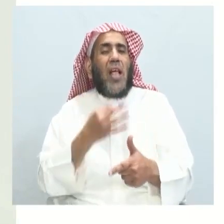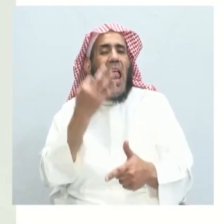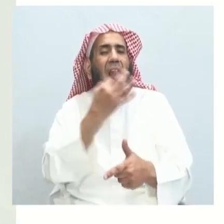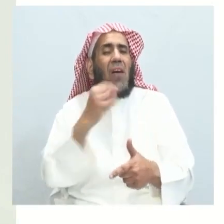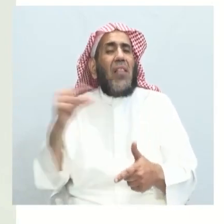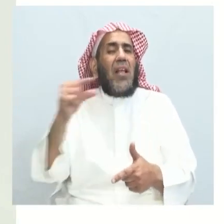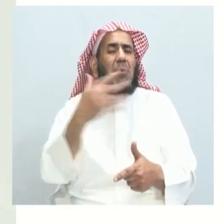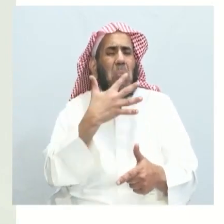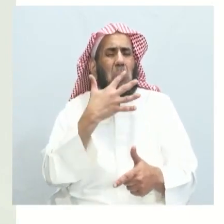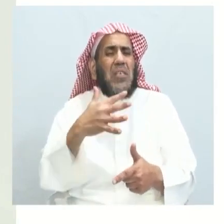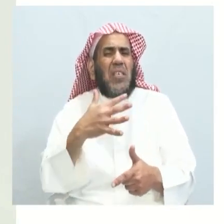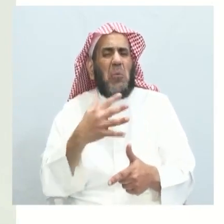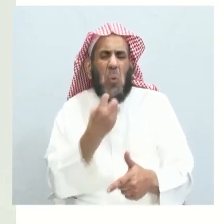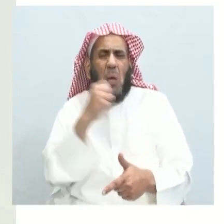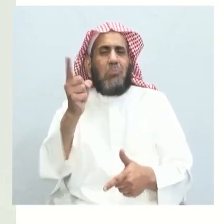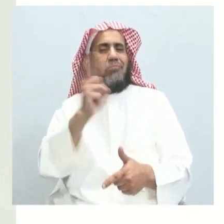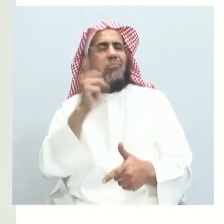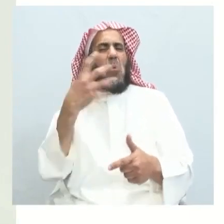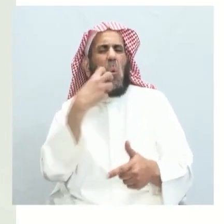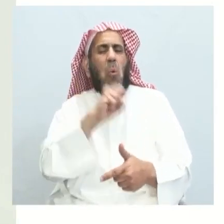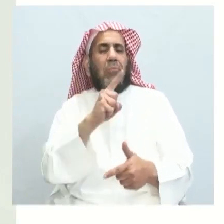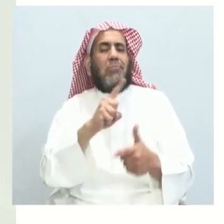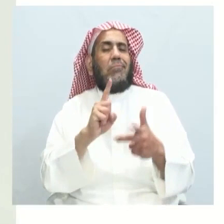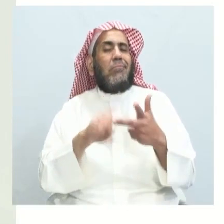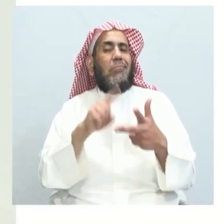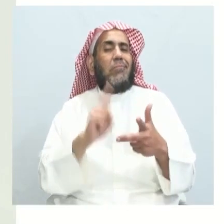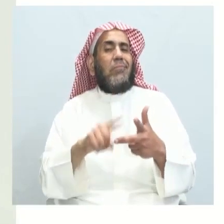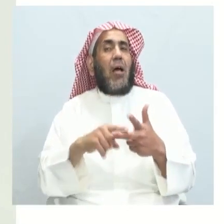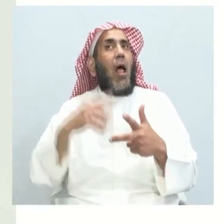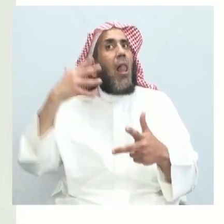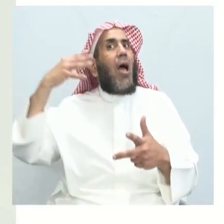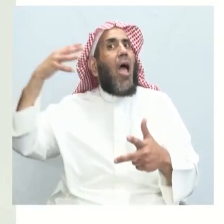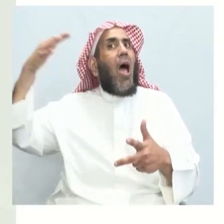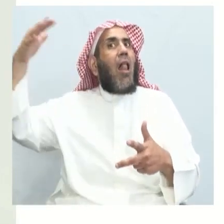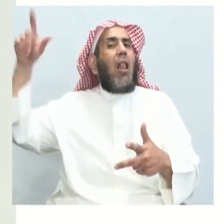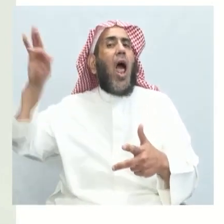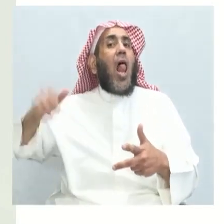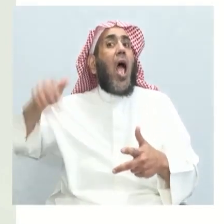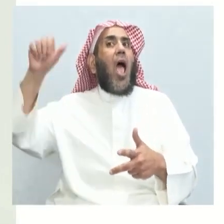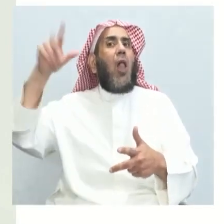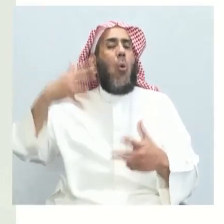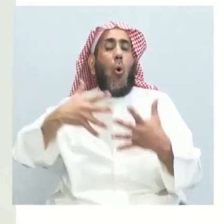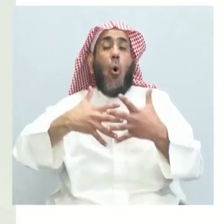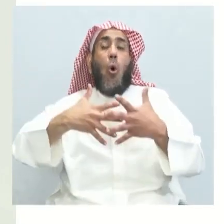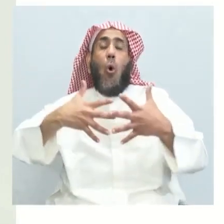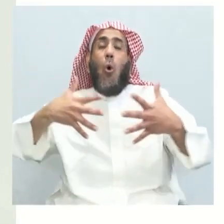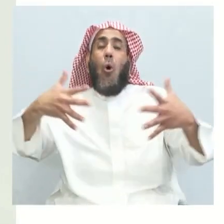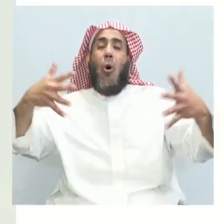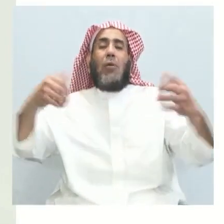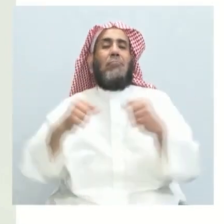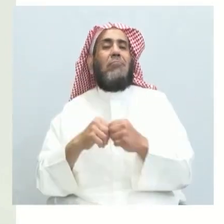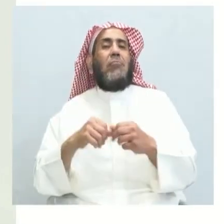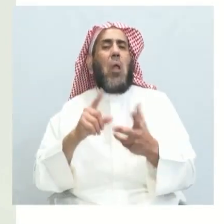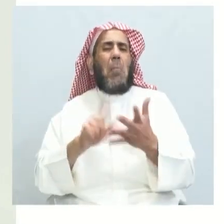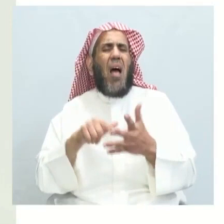الفاظها سهله ليست في تك الفاظ فيها شيء من من الصعوبه وايضا الخيال فيها شيء من خيالها كبير جدا خيال ها كبير